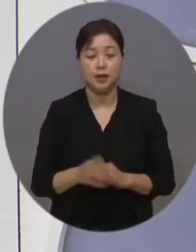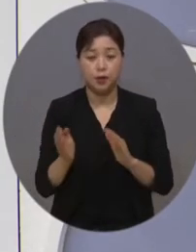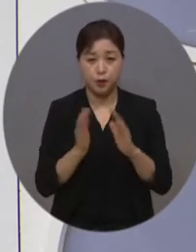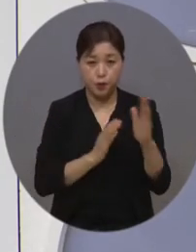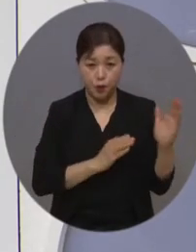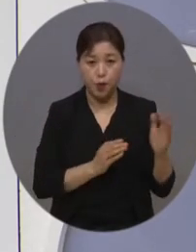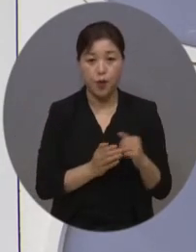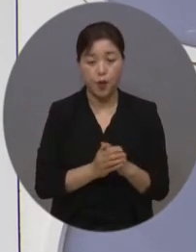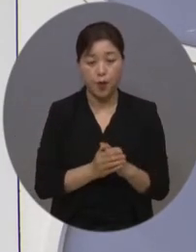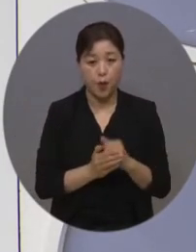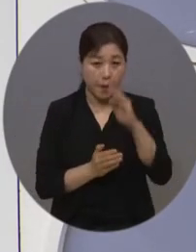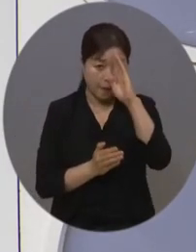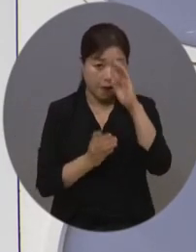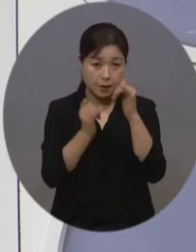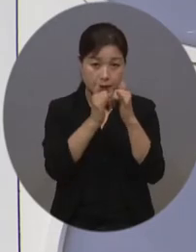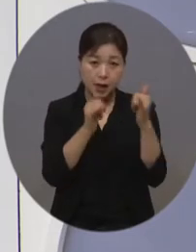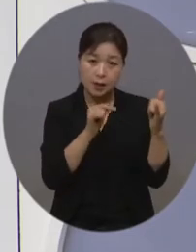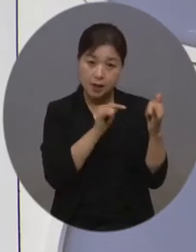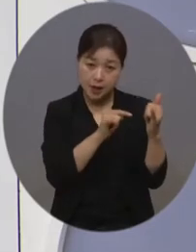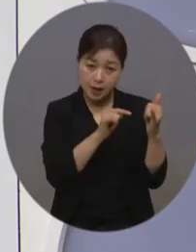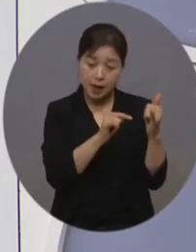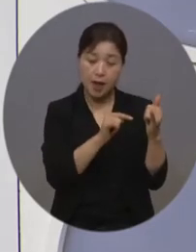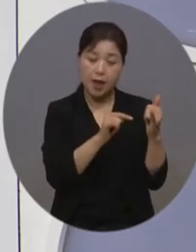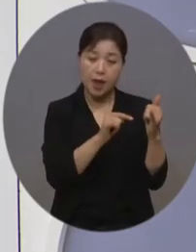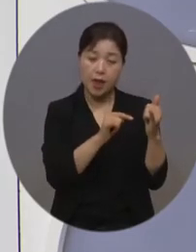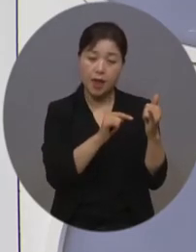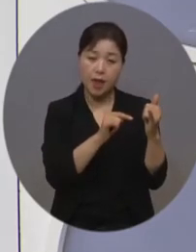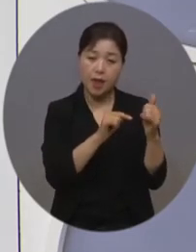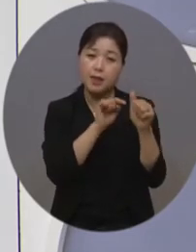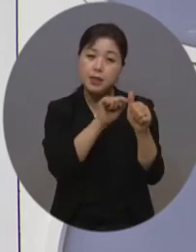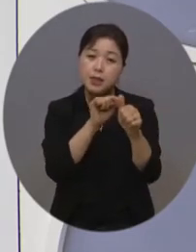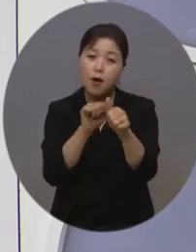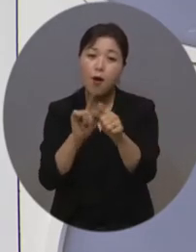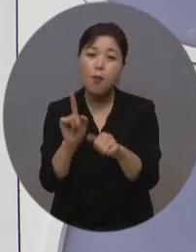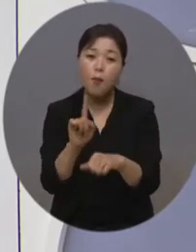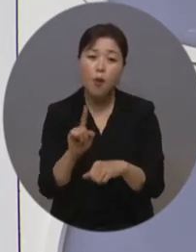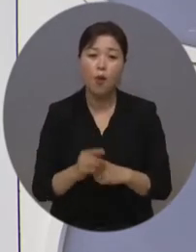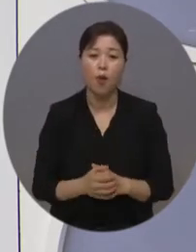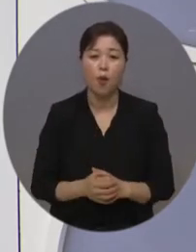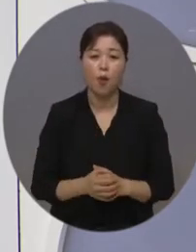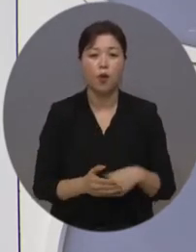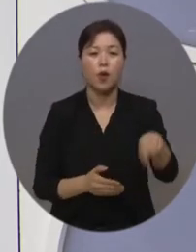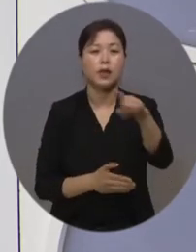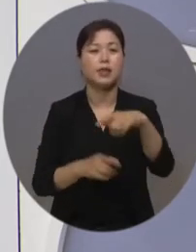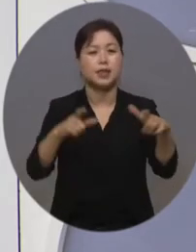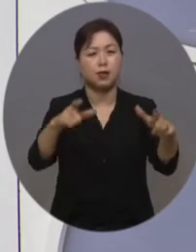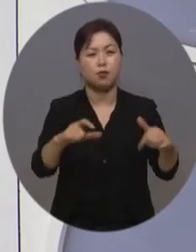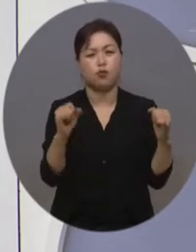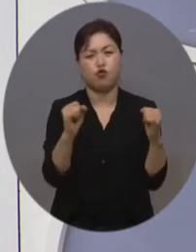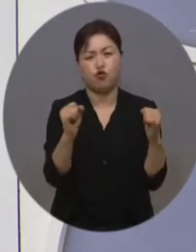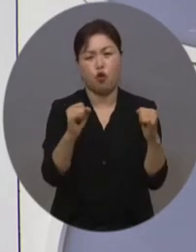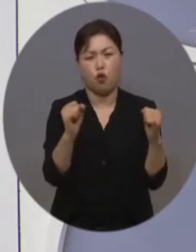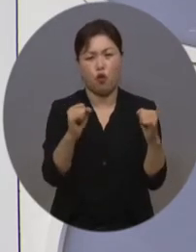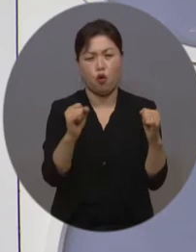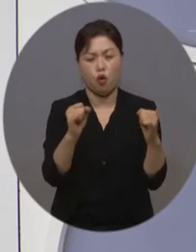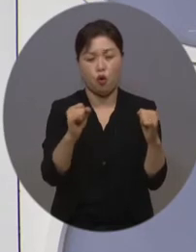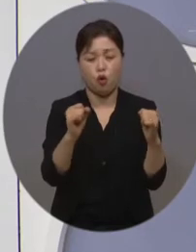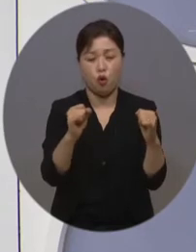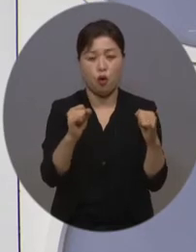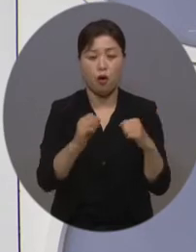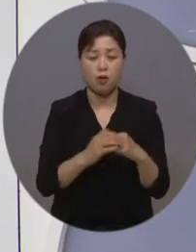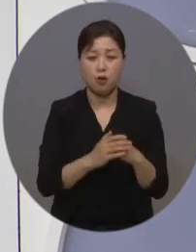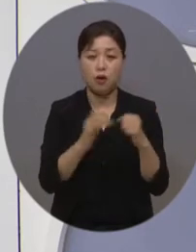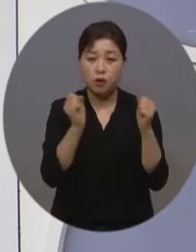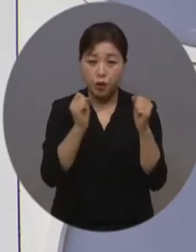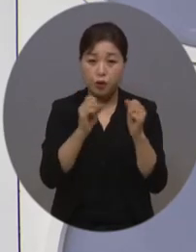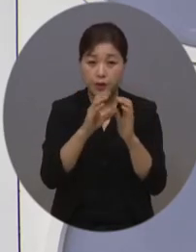그 아픈 환자들에게도 시키는 게 이 뭐 거기는 워낙 추운데 그때 뭐 제가 겨울이기도